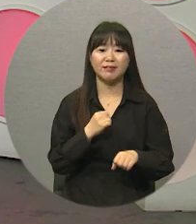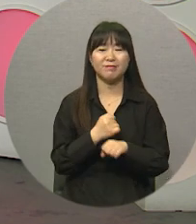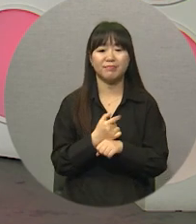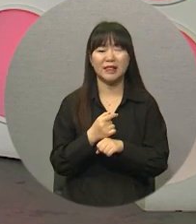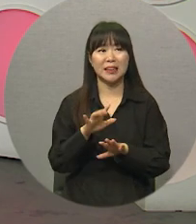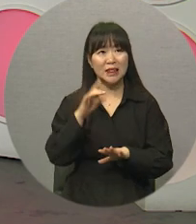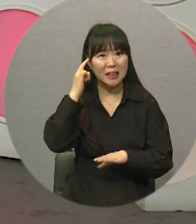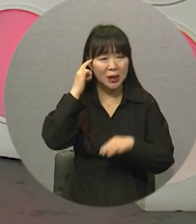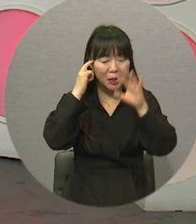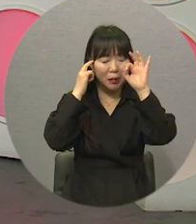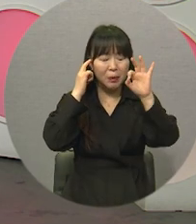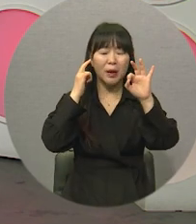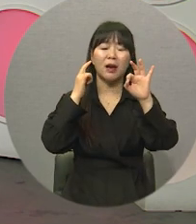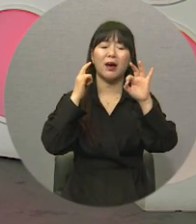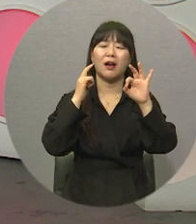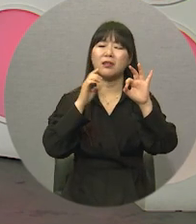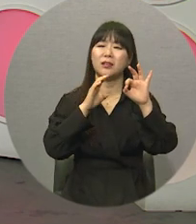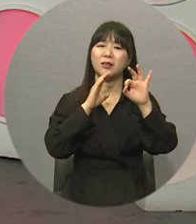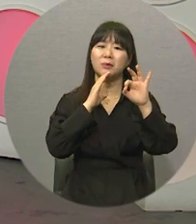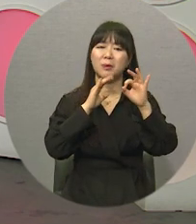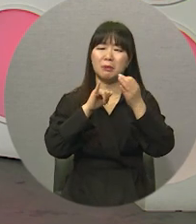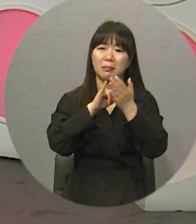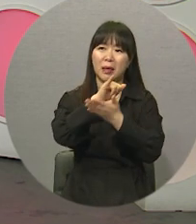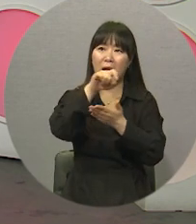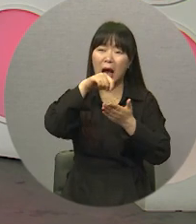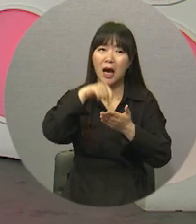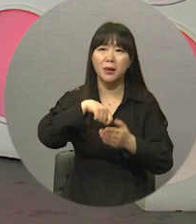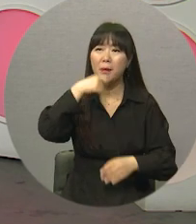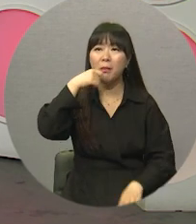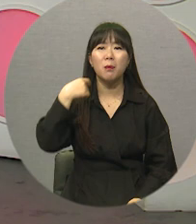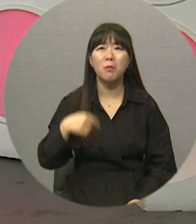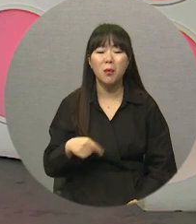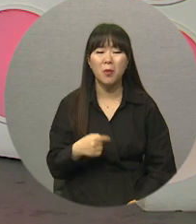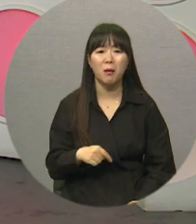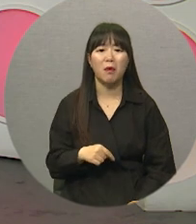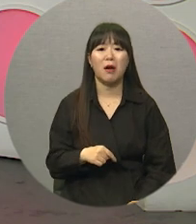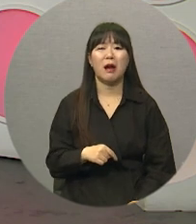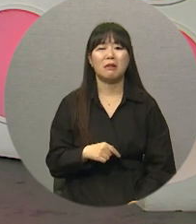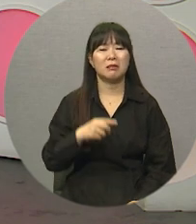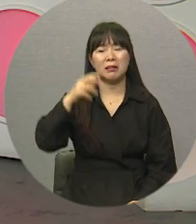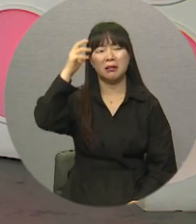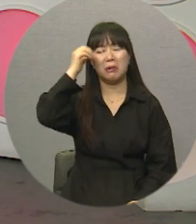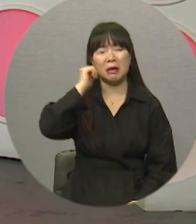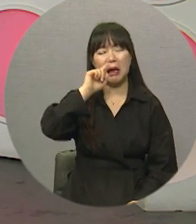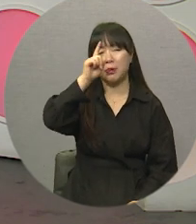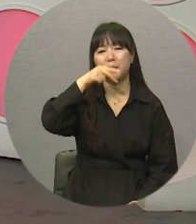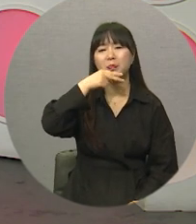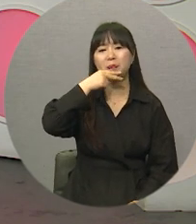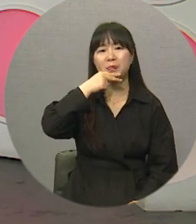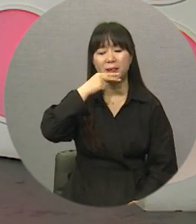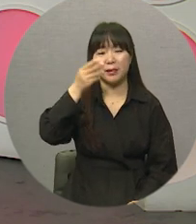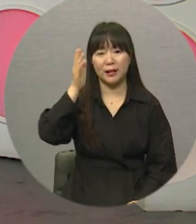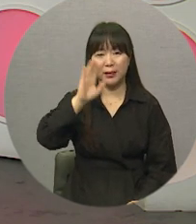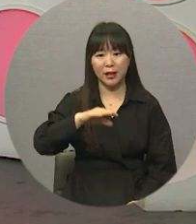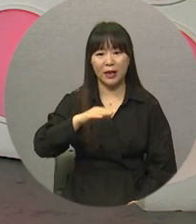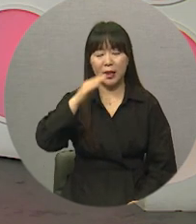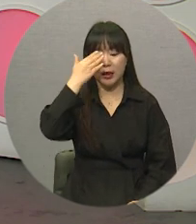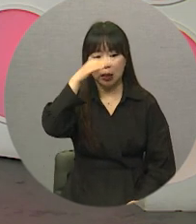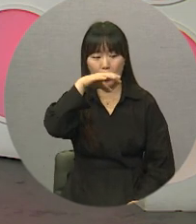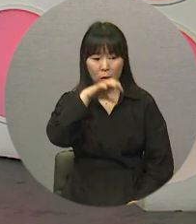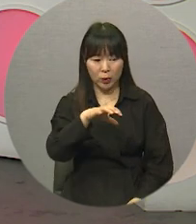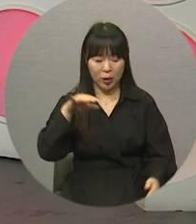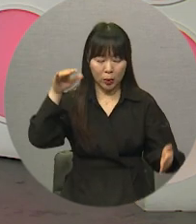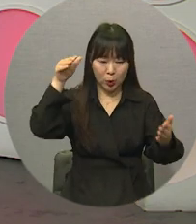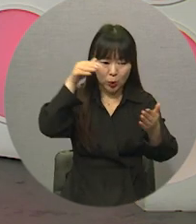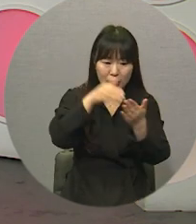떠올려보면 고대하던 기내식은 무슨 맛이었던지 기억이 하나도 나지 않았지만 낯선